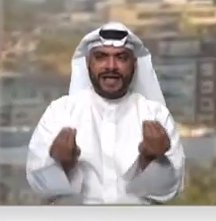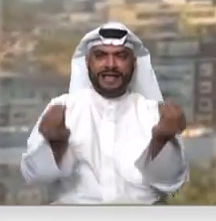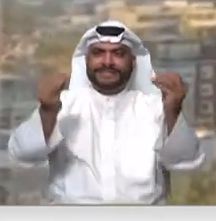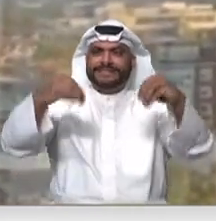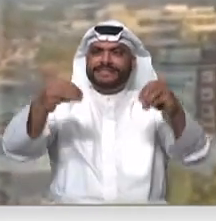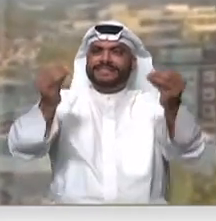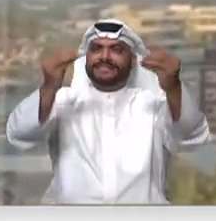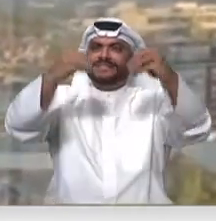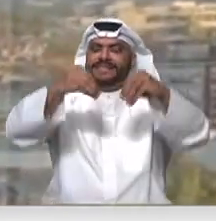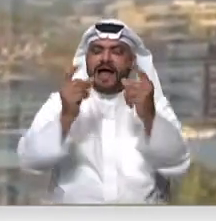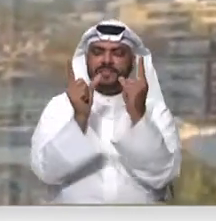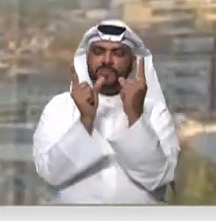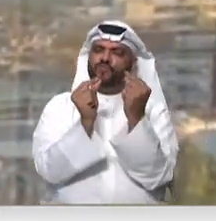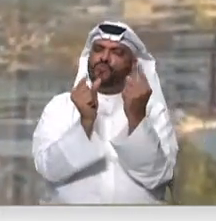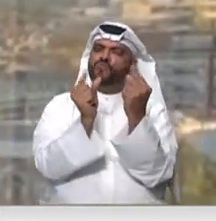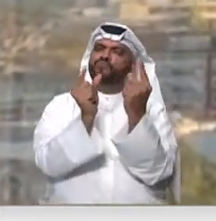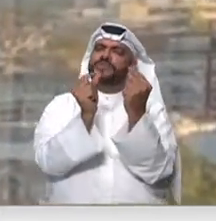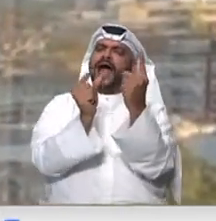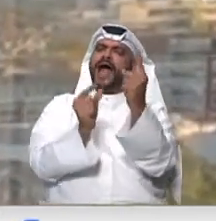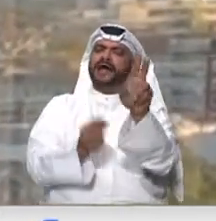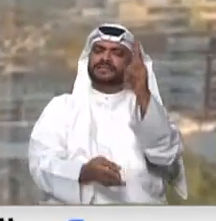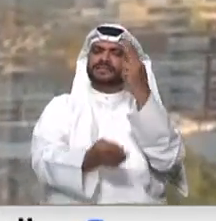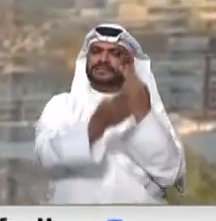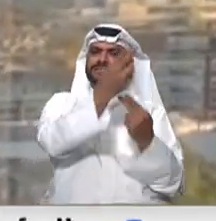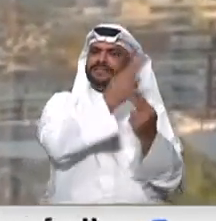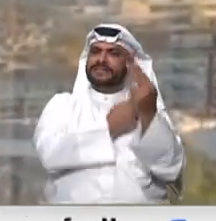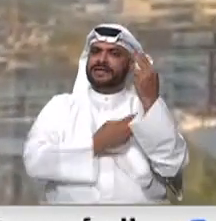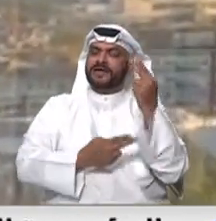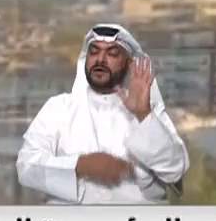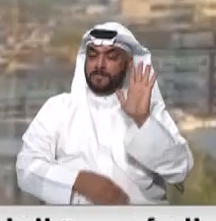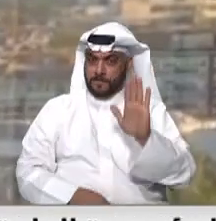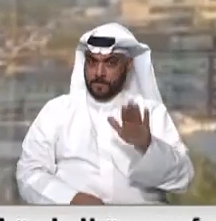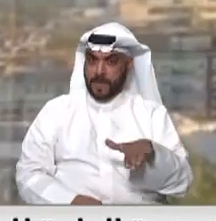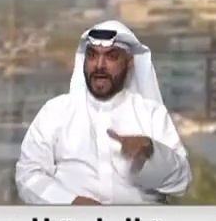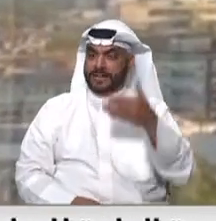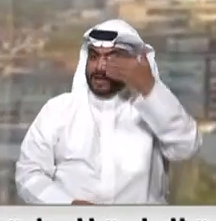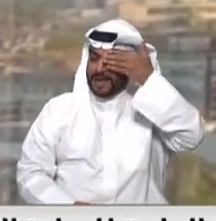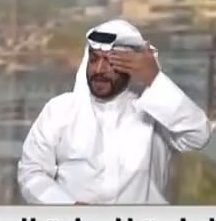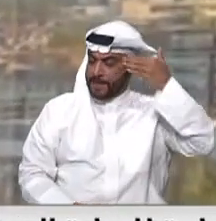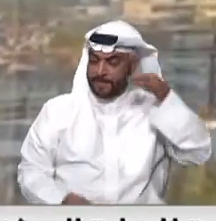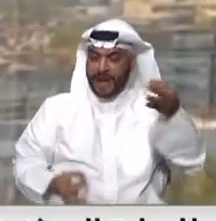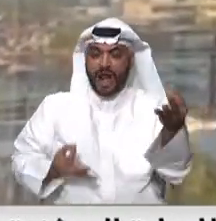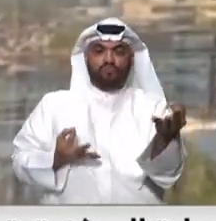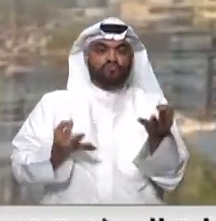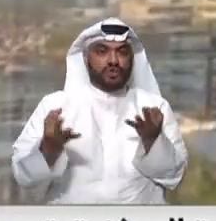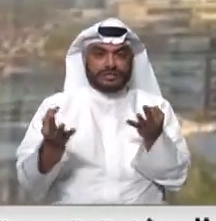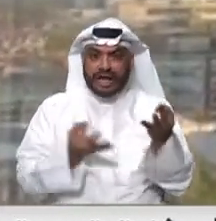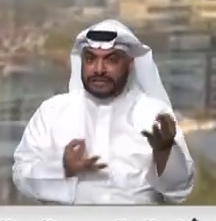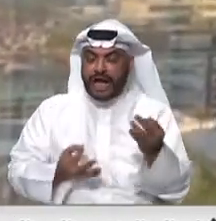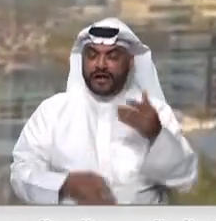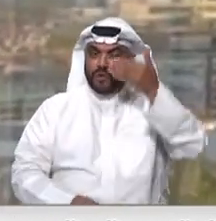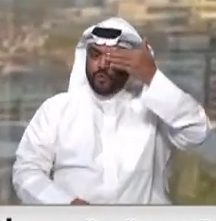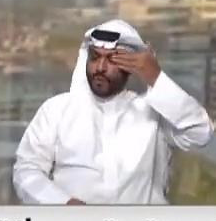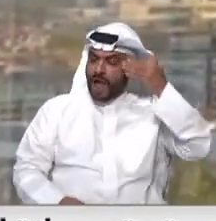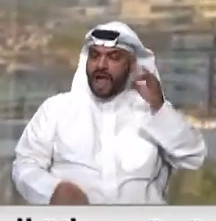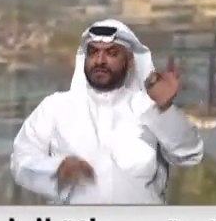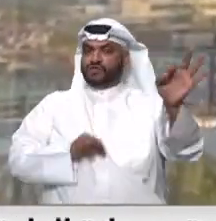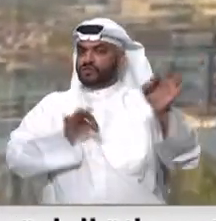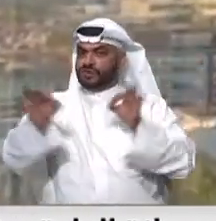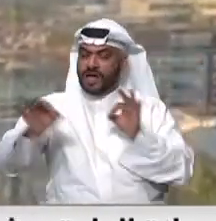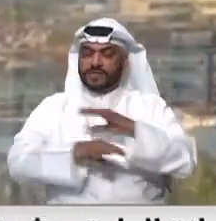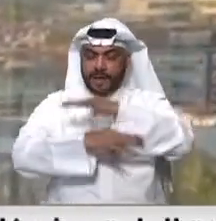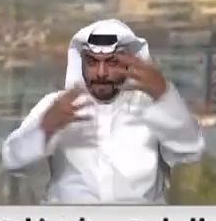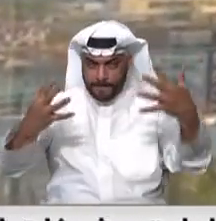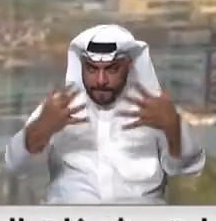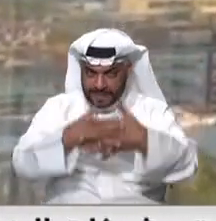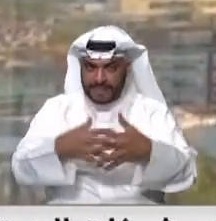والمميزة بين البلدين. الطبقة السياسية البريطانية تتطلع لهذه الزيارة ولمزيد من التعاون